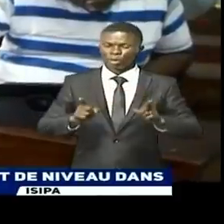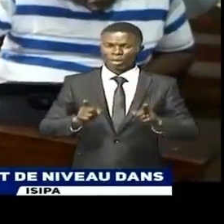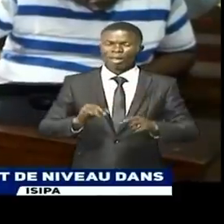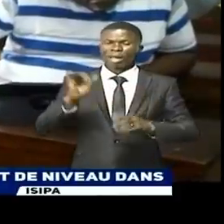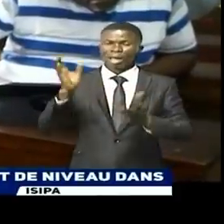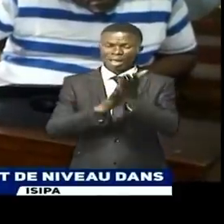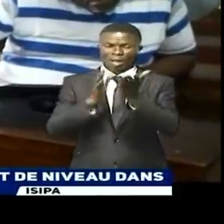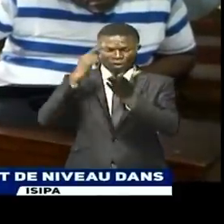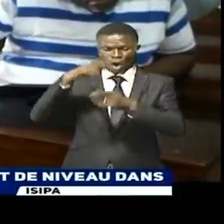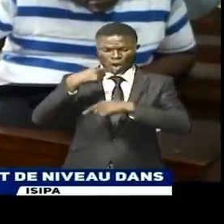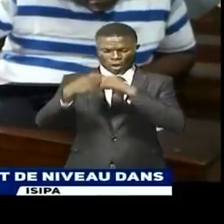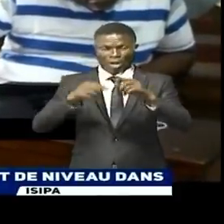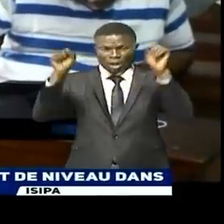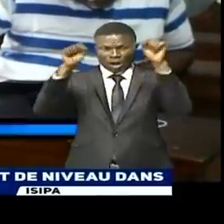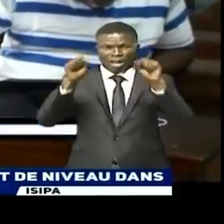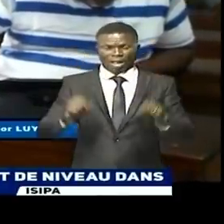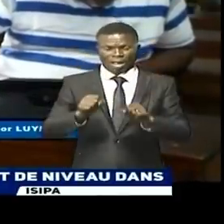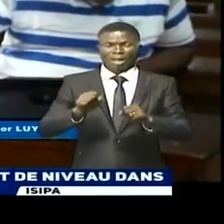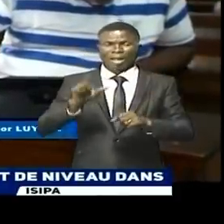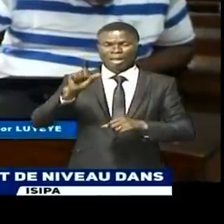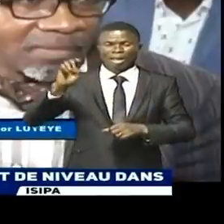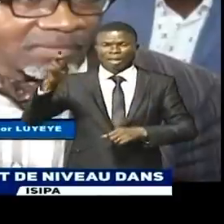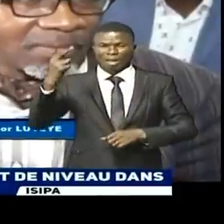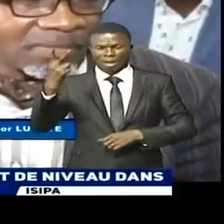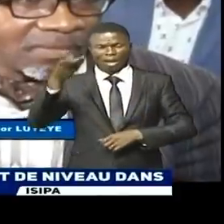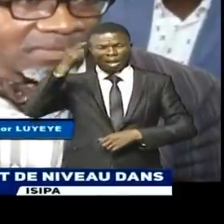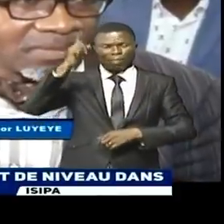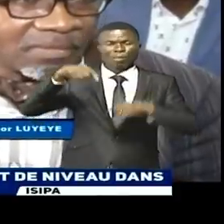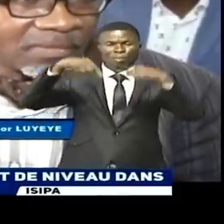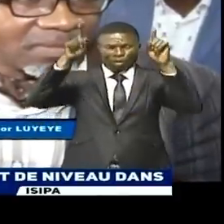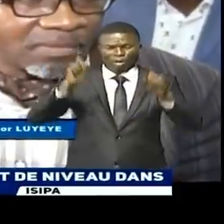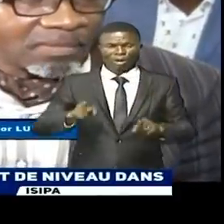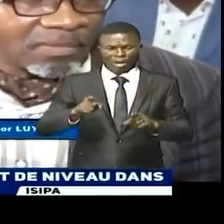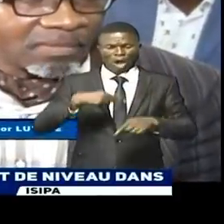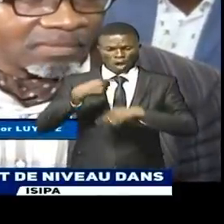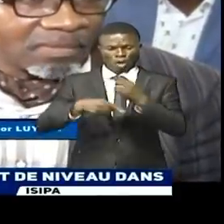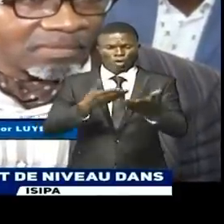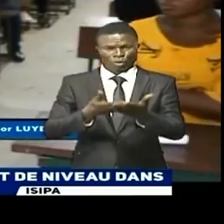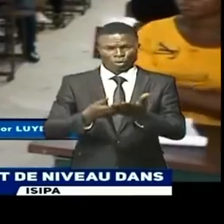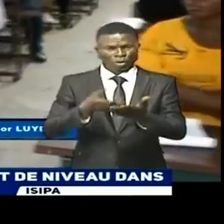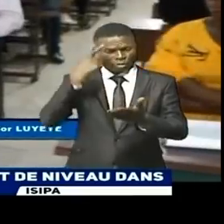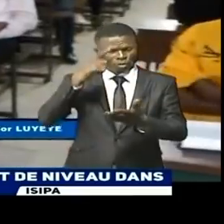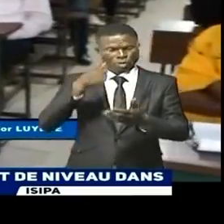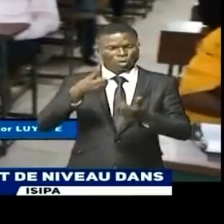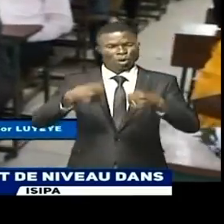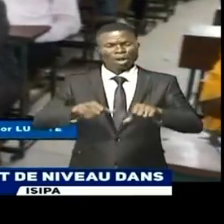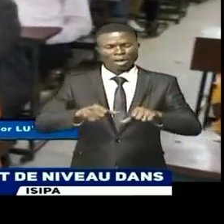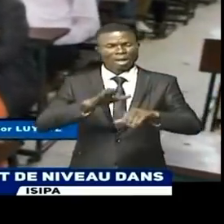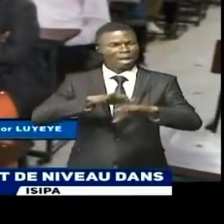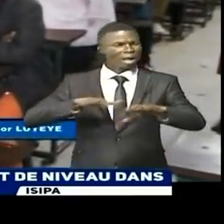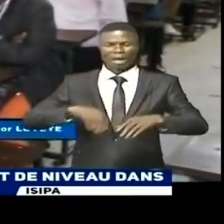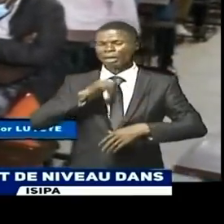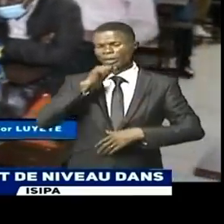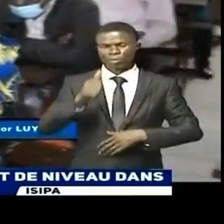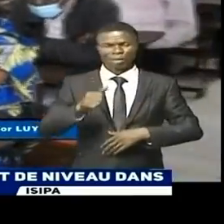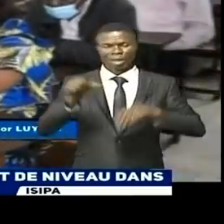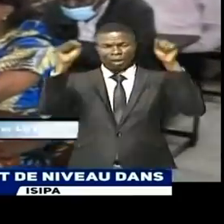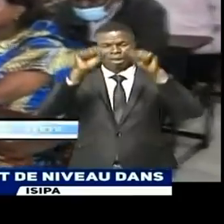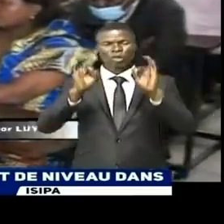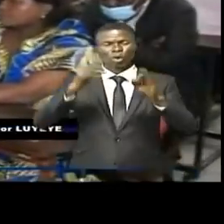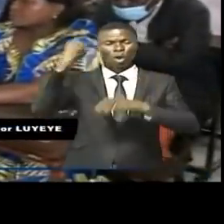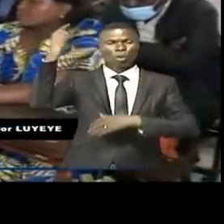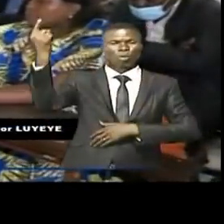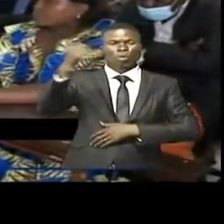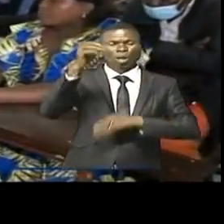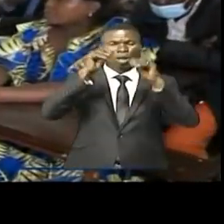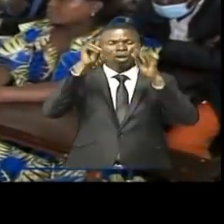démarré avec son système lmd dès la première année de sa mise en place pour ne pas rester en marge du nouveau système mondial de